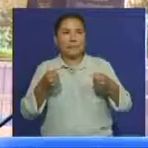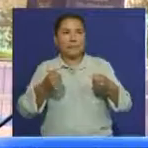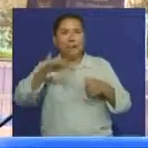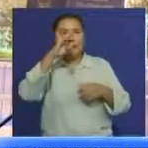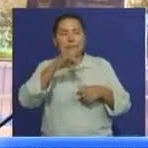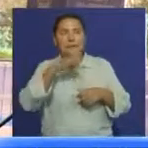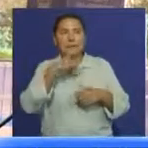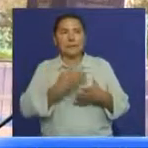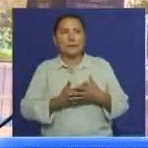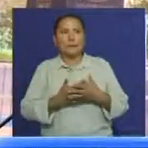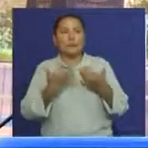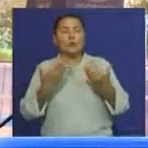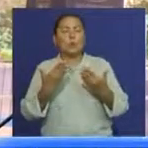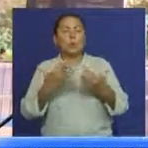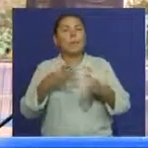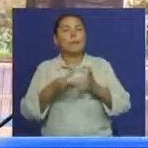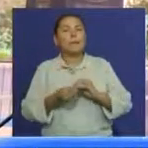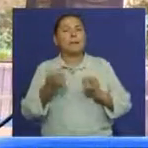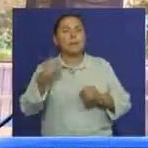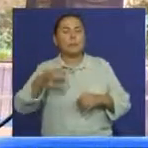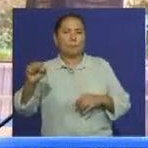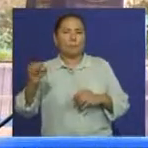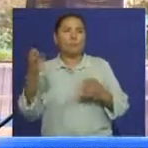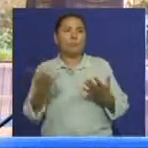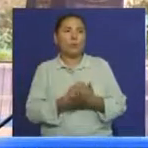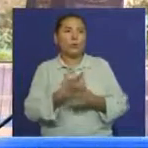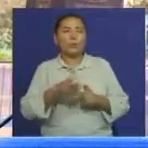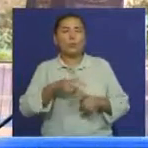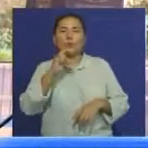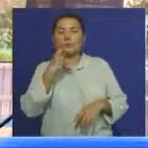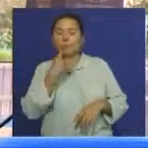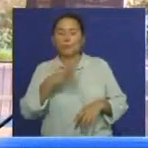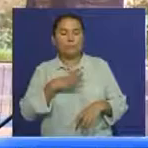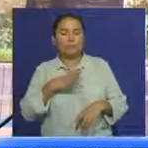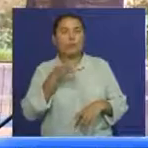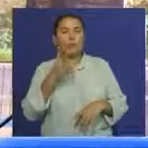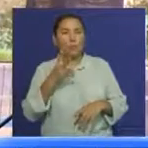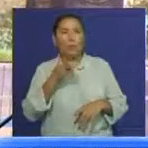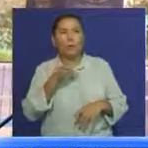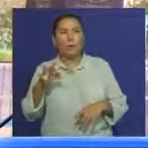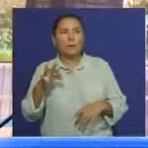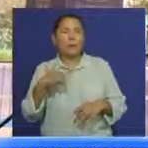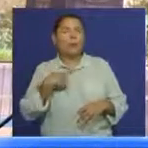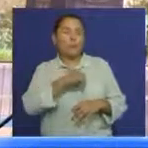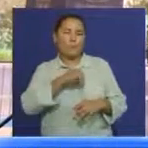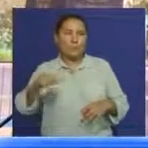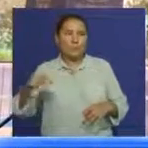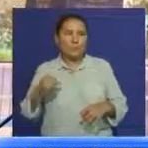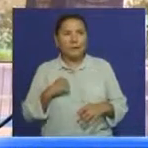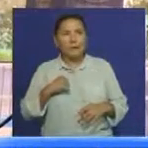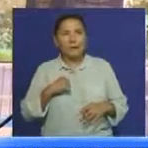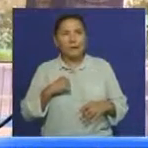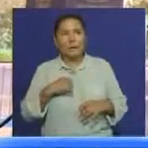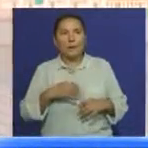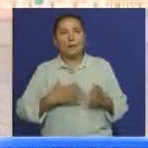Қазақстана. Сол енді жеңімпаз болдым. Өте қиын болды, бірақ біткеннен кейін өзімді арза